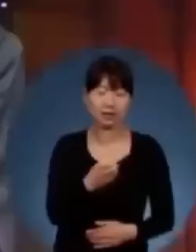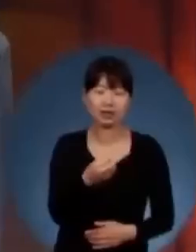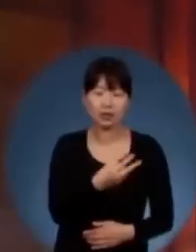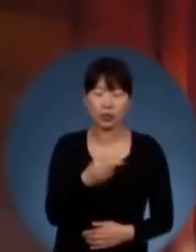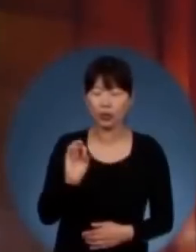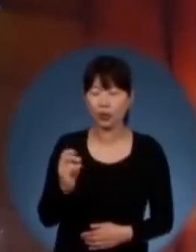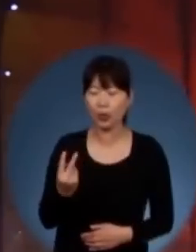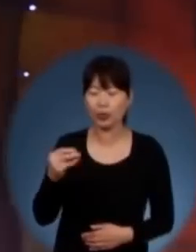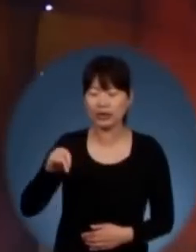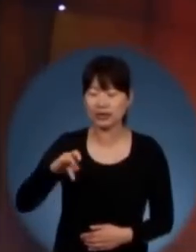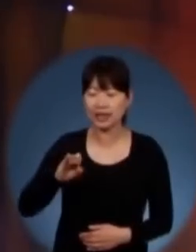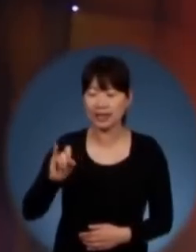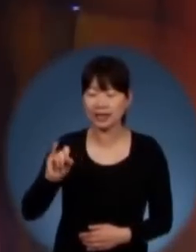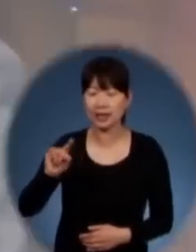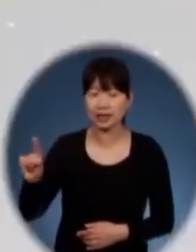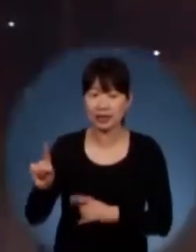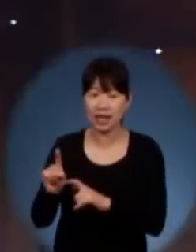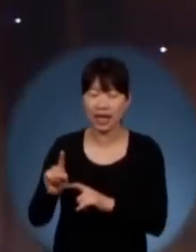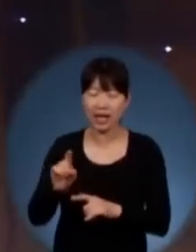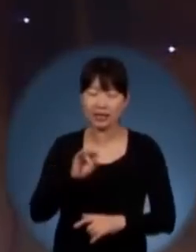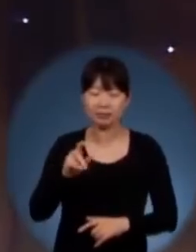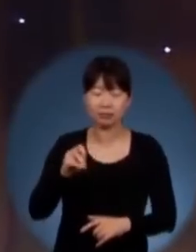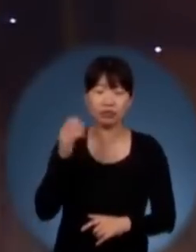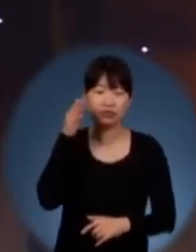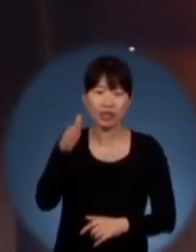문학 보고 같은